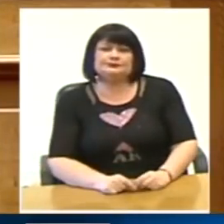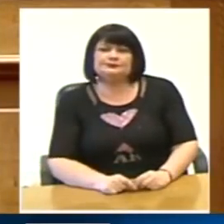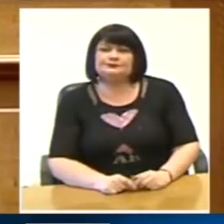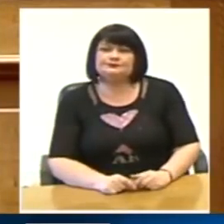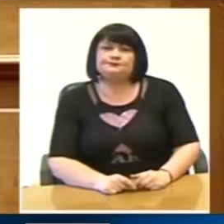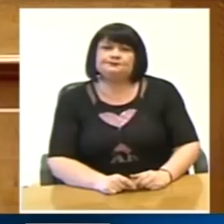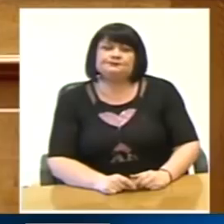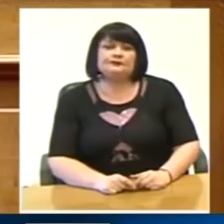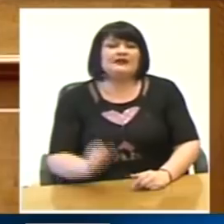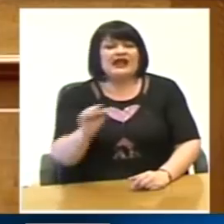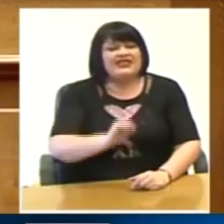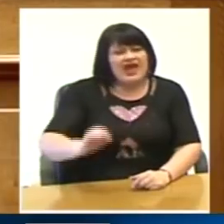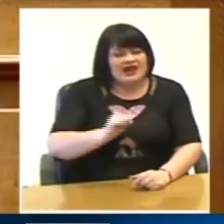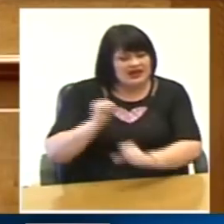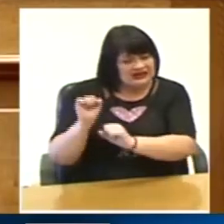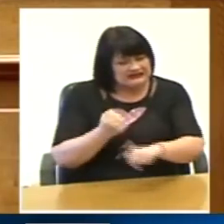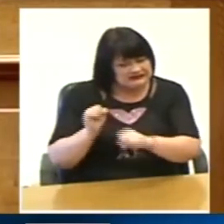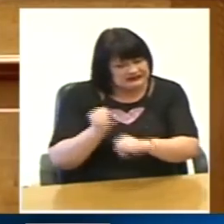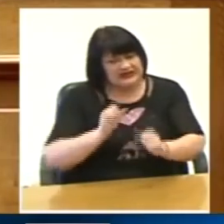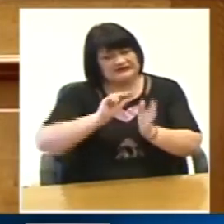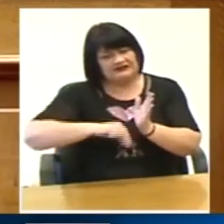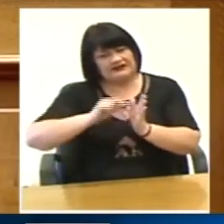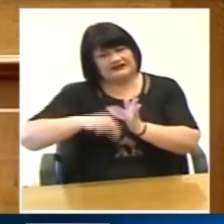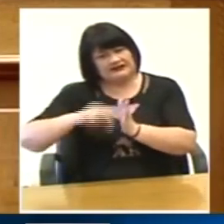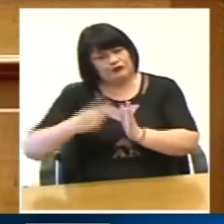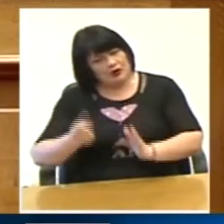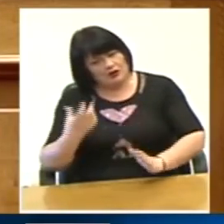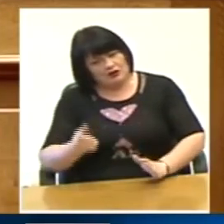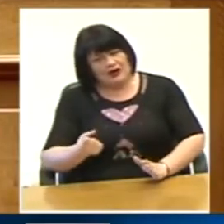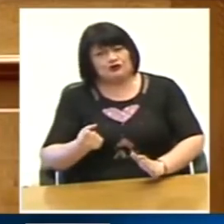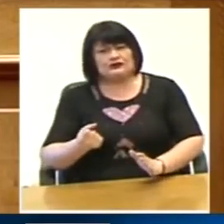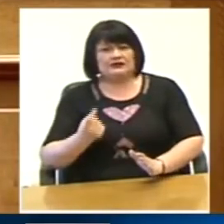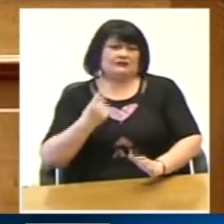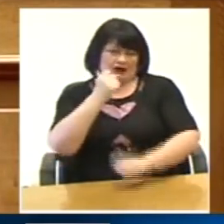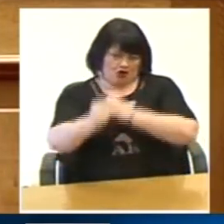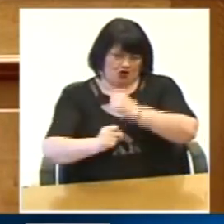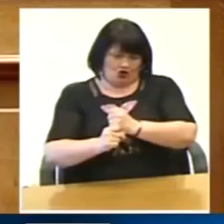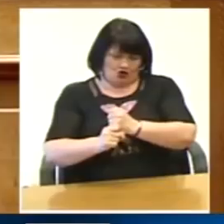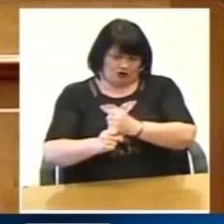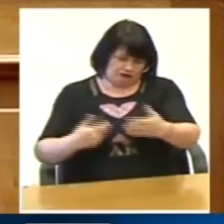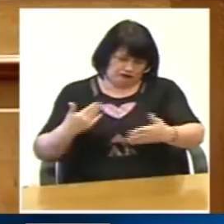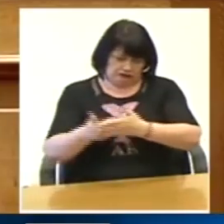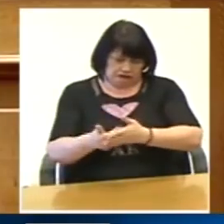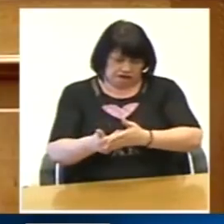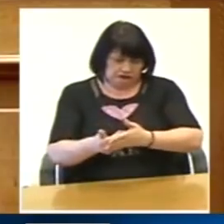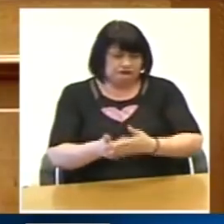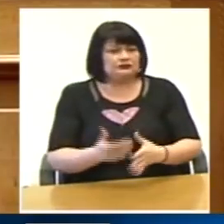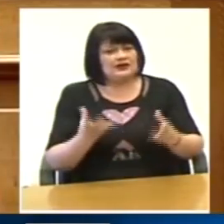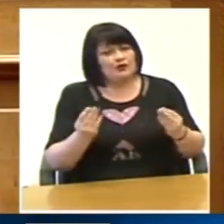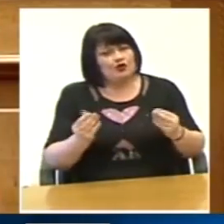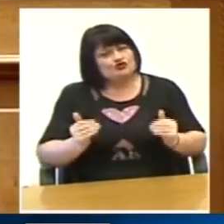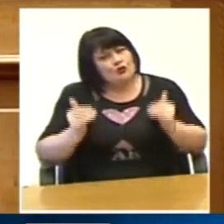για τις καθαρίστριες και τους υπόλοιπους που έχουν συμβάσεις χρόνου, αλλά και σε άλλους φορείς που